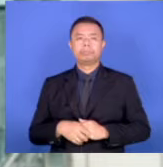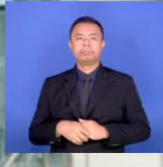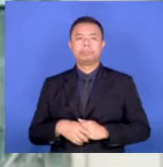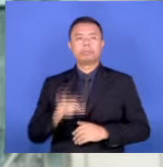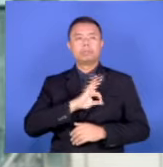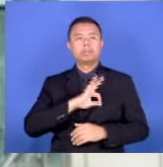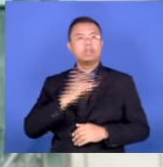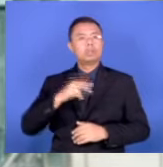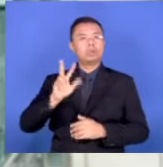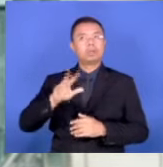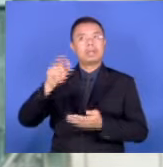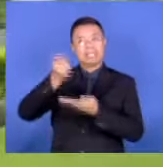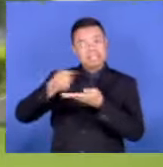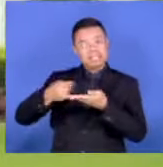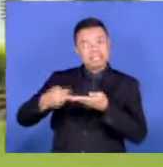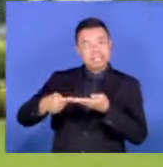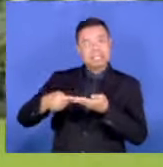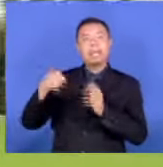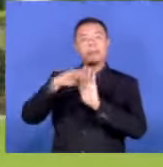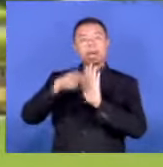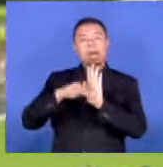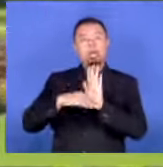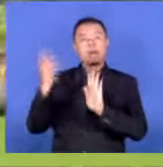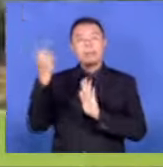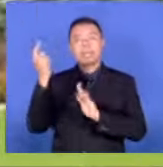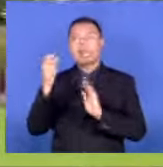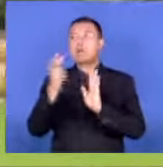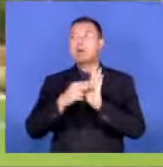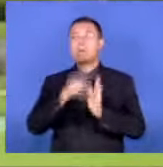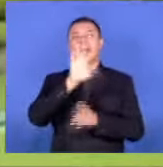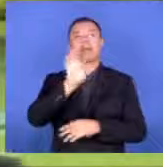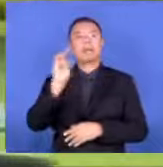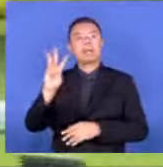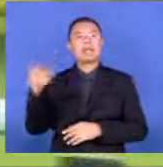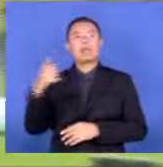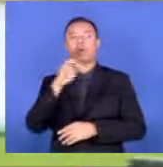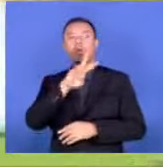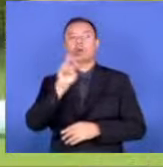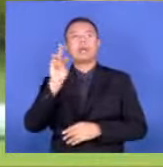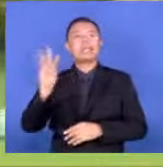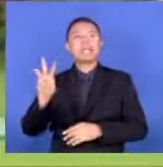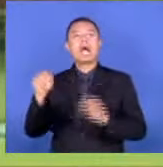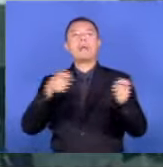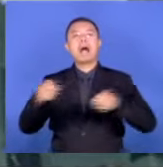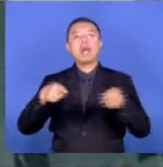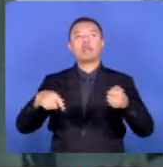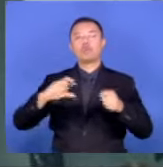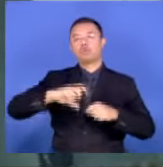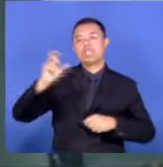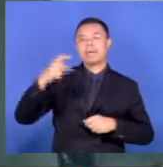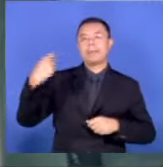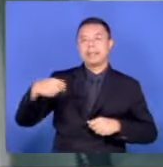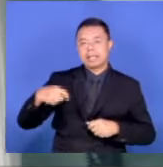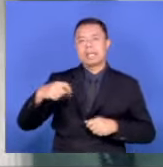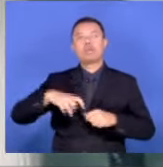Presiden telah menandatangani peraturan pemerintah PP nomor 53 tahun 2023 yang mengatur cuti menteri dan kepala